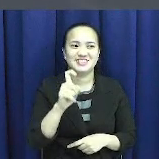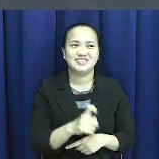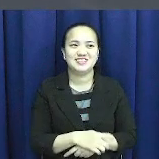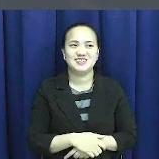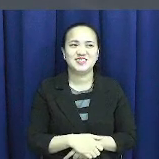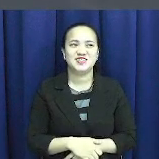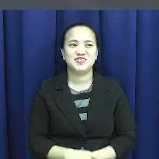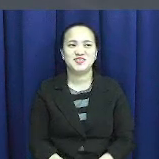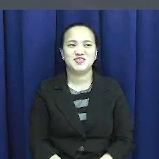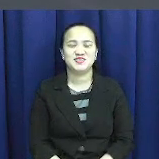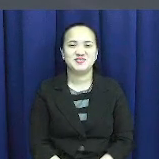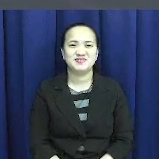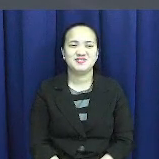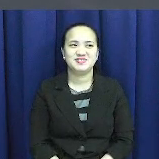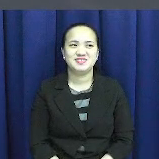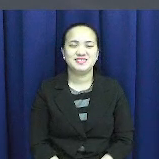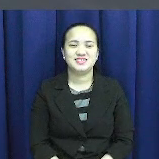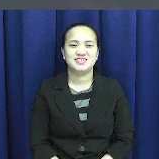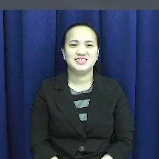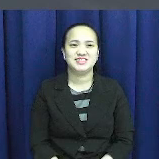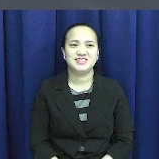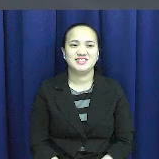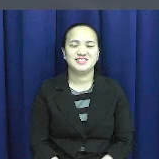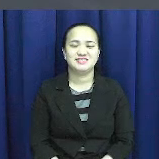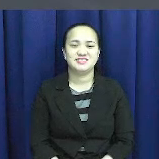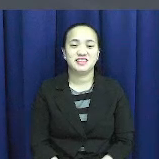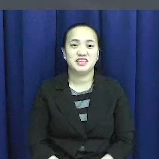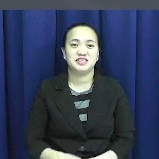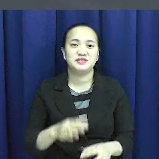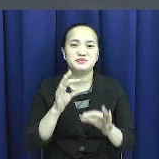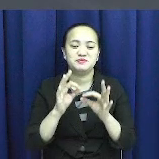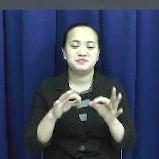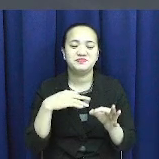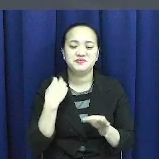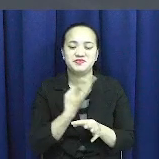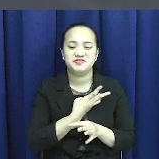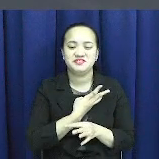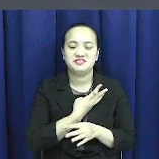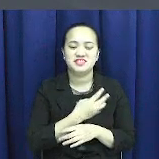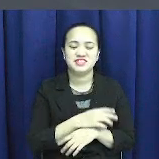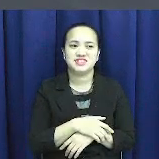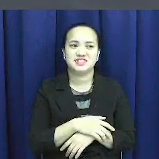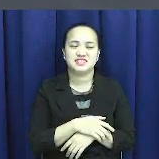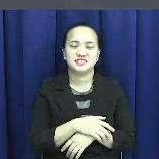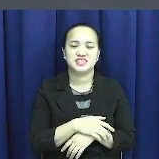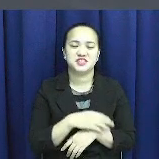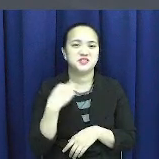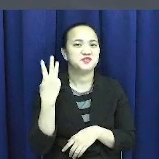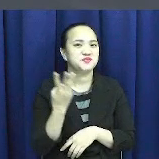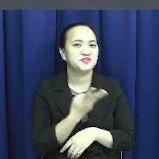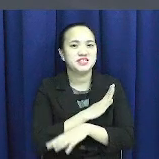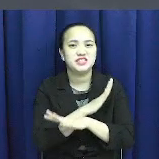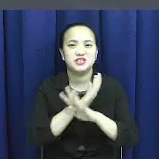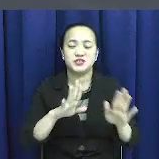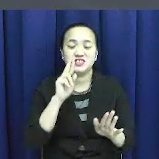dalawa soft box namin dito. Pero yung mga confessional box, hindi po. Wala pong ganyan. Ano po?